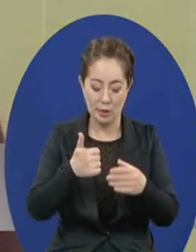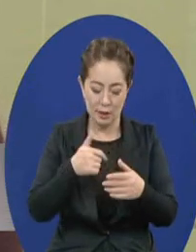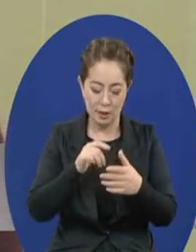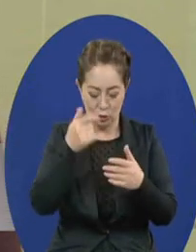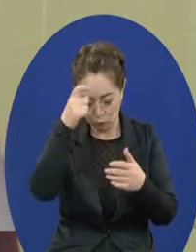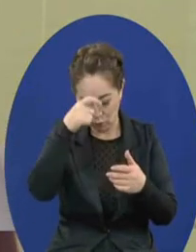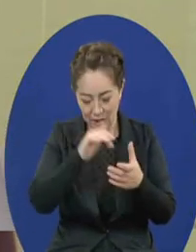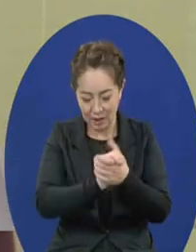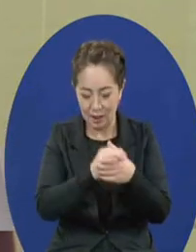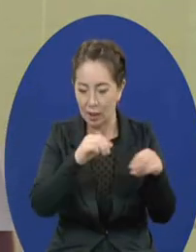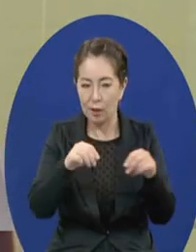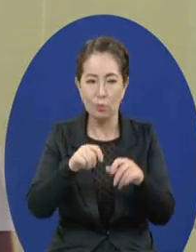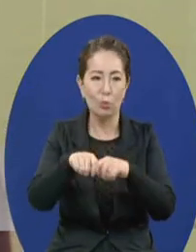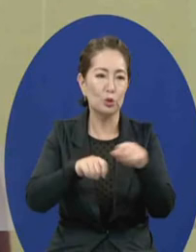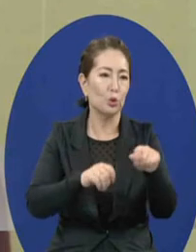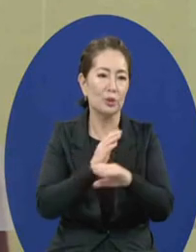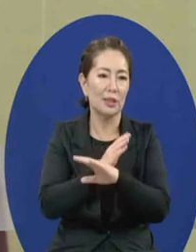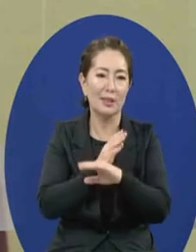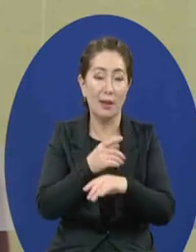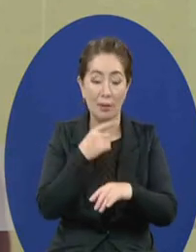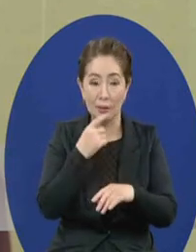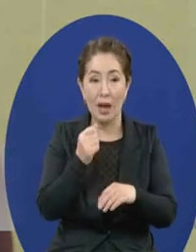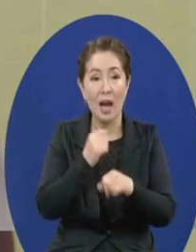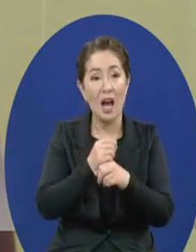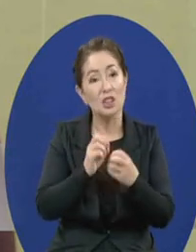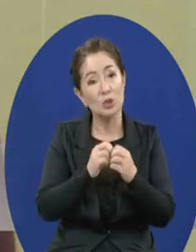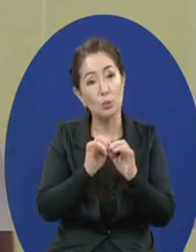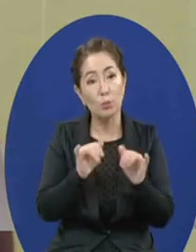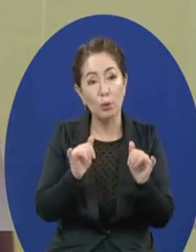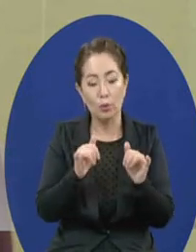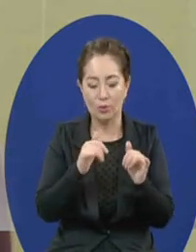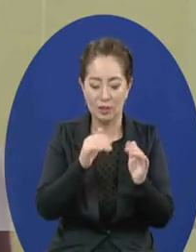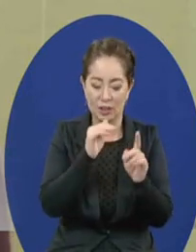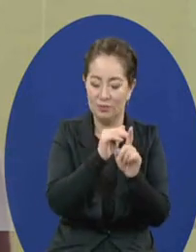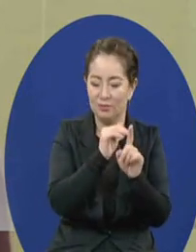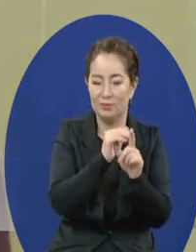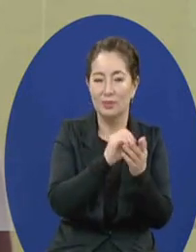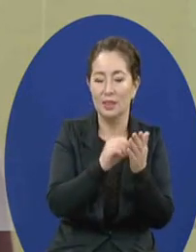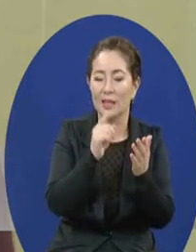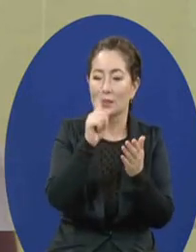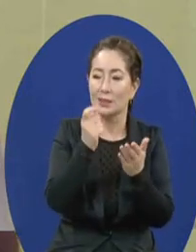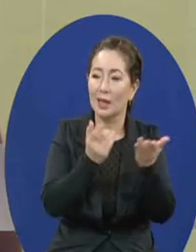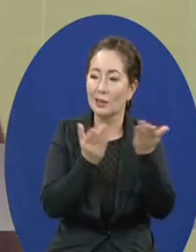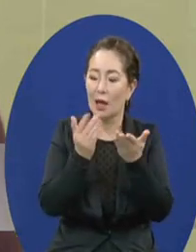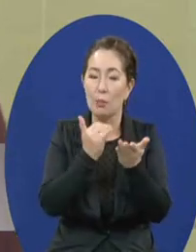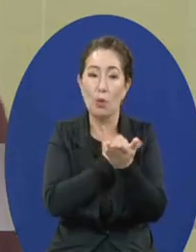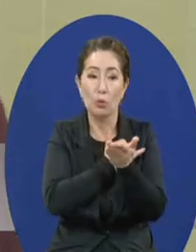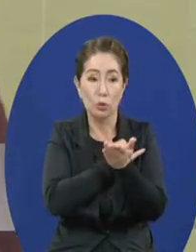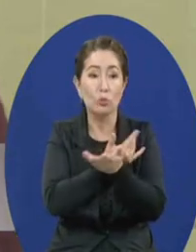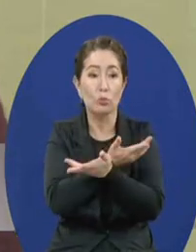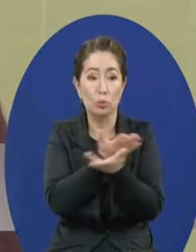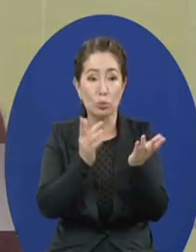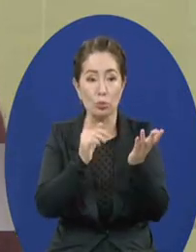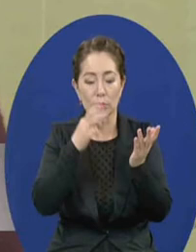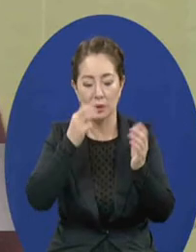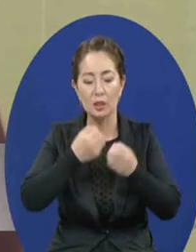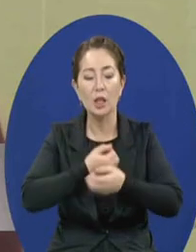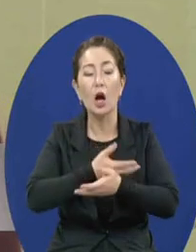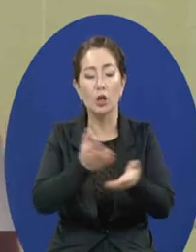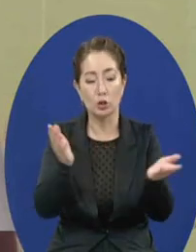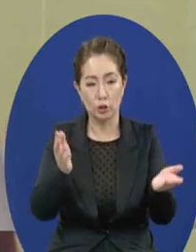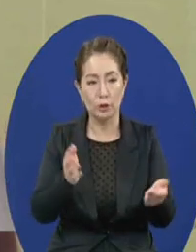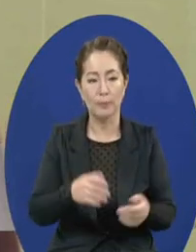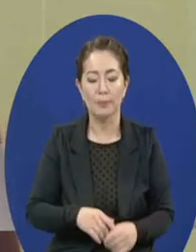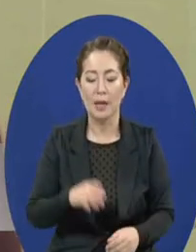үүргийн биелэлтээр түрээсийн гэрээг цуслах хүртэл арга хэмжээ авч ажиллана уу гэдэг байдлаар бид нэр одоо бүх зах худалдааны төвүүдийн удирдлагуудад мэдээлэл